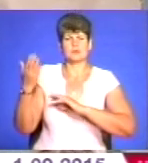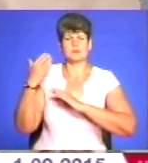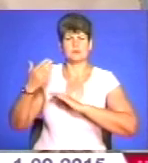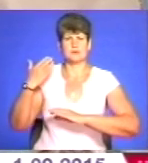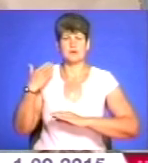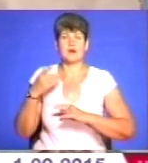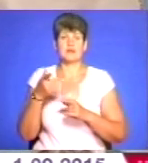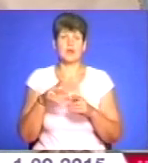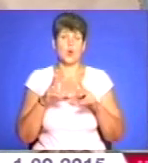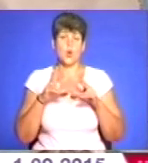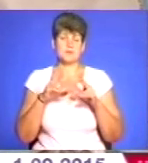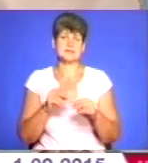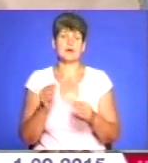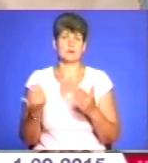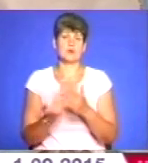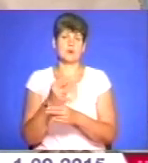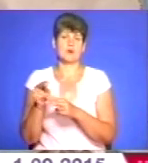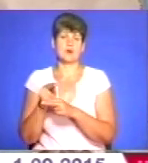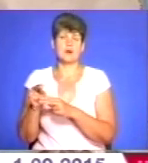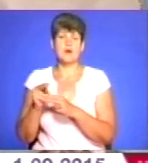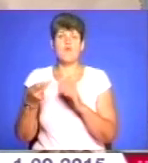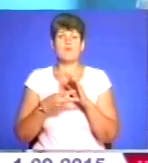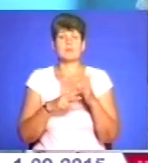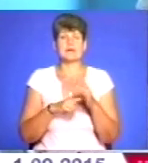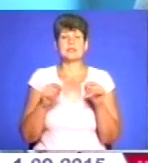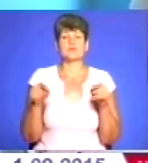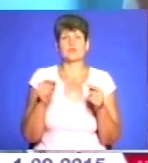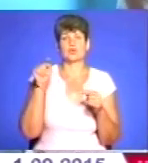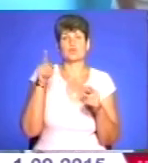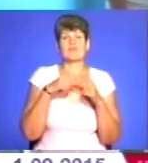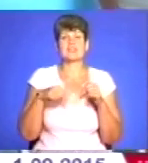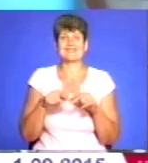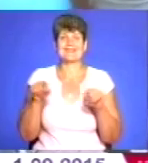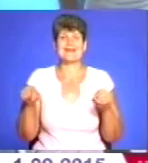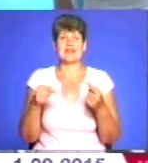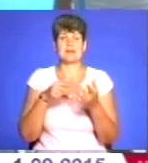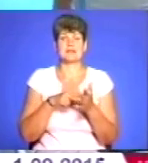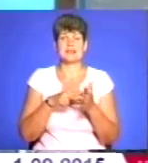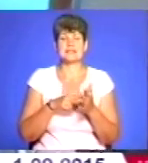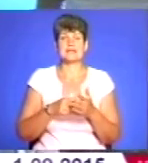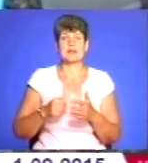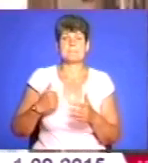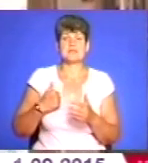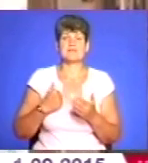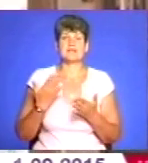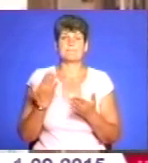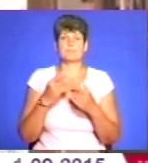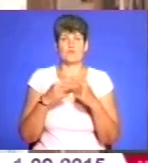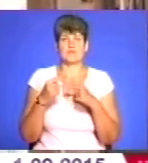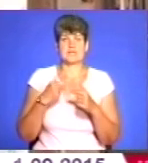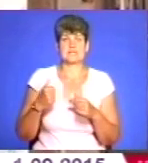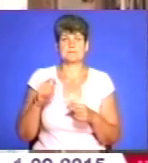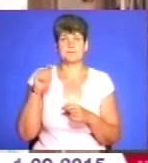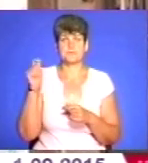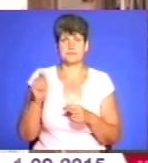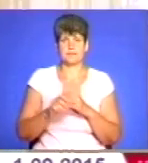Проте і його обіцяють оновити. Адже у планах створити тут відділення реабілітації для бійців, які повертаються з війни на